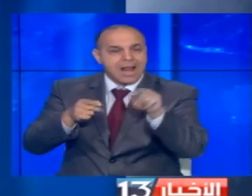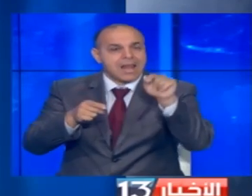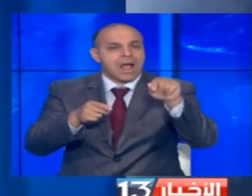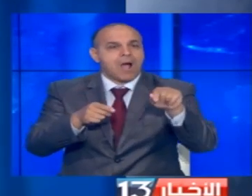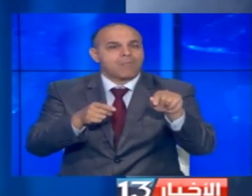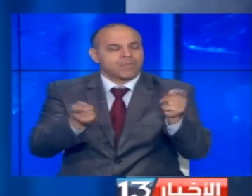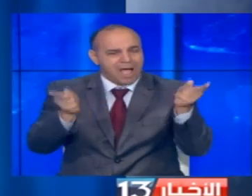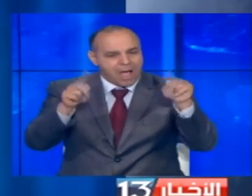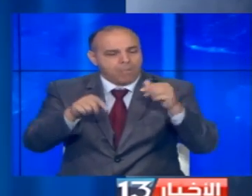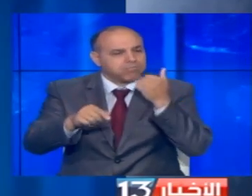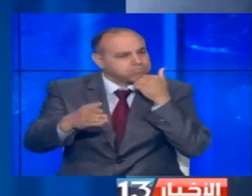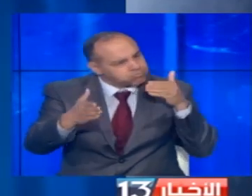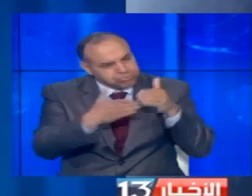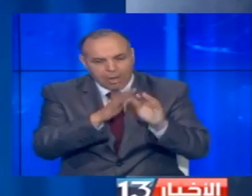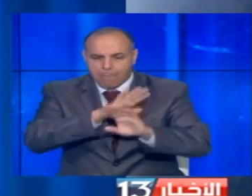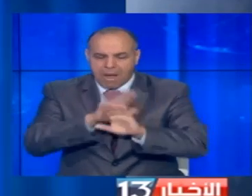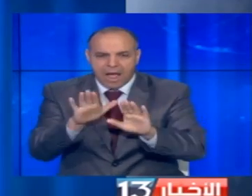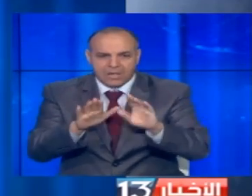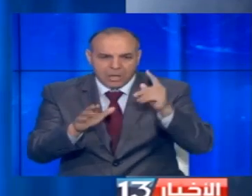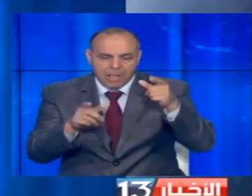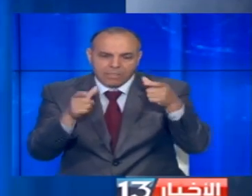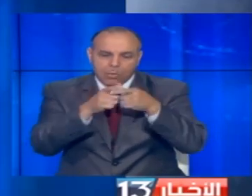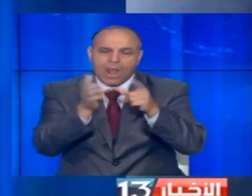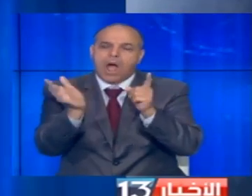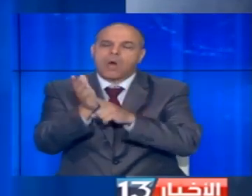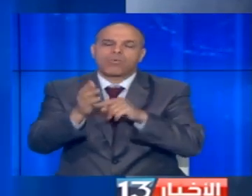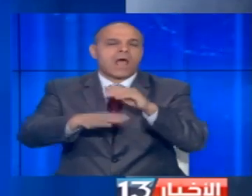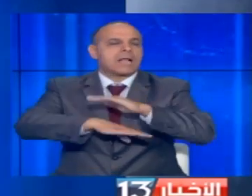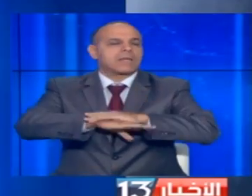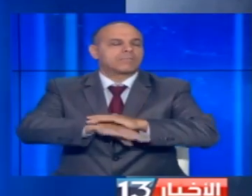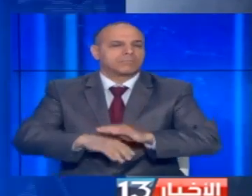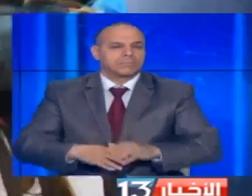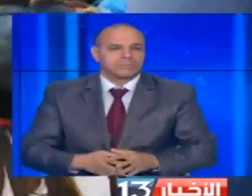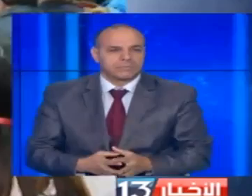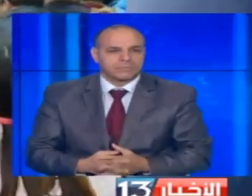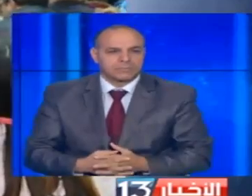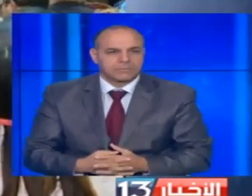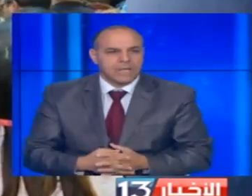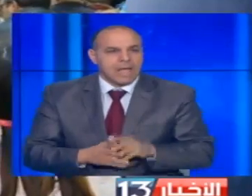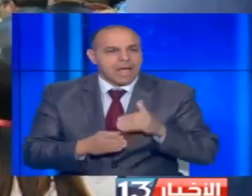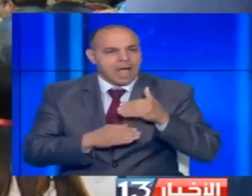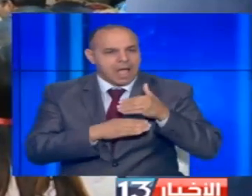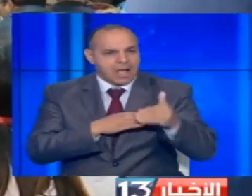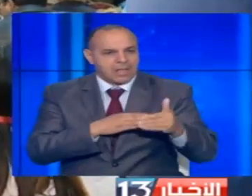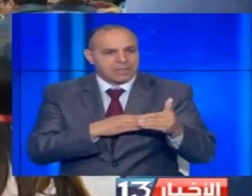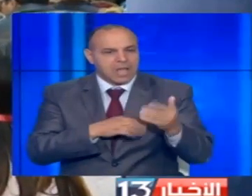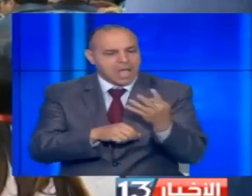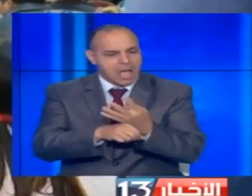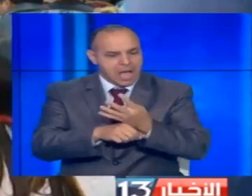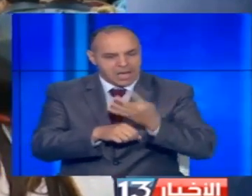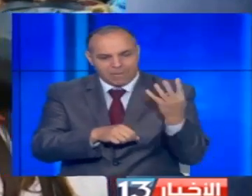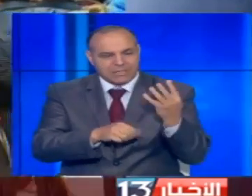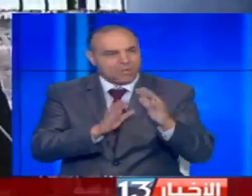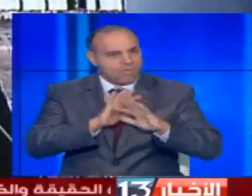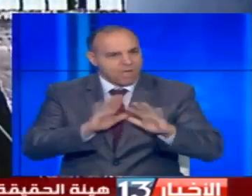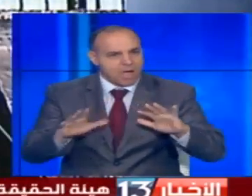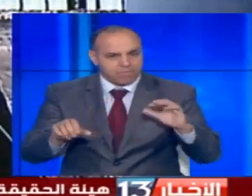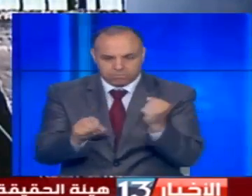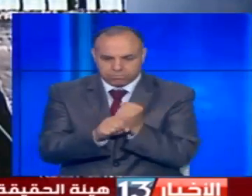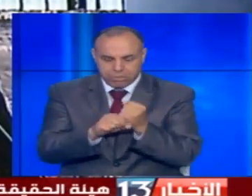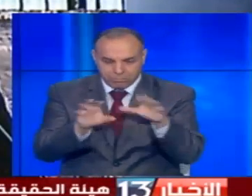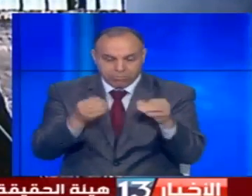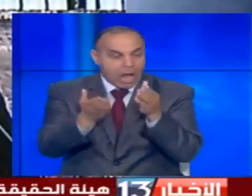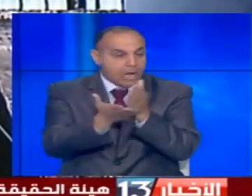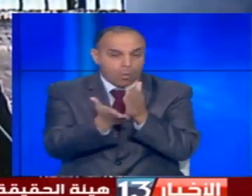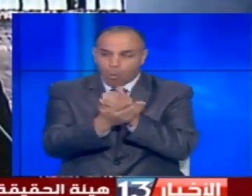عدم تكرار الانتهاكات وترسيخ دوله القانون بعد اكثر من اربع سنوات من اعمالها وكشف